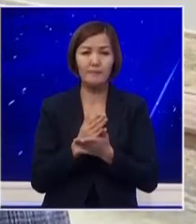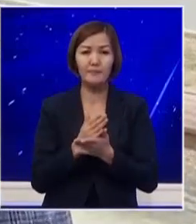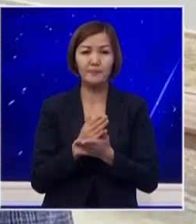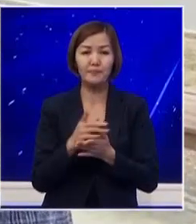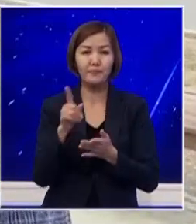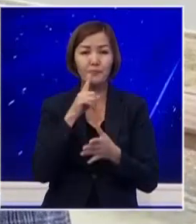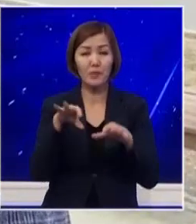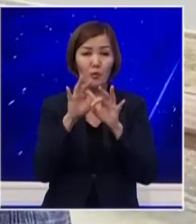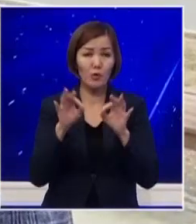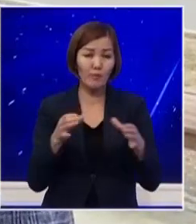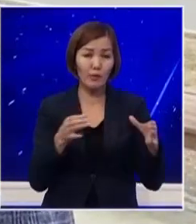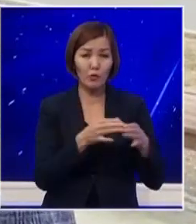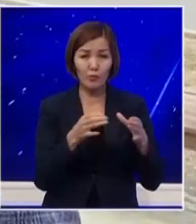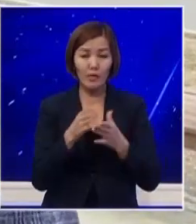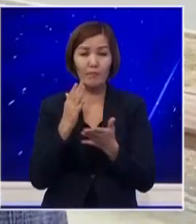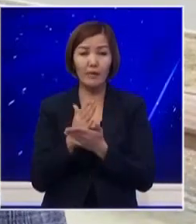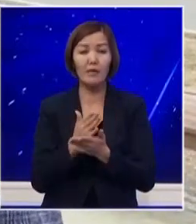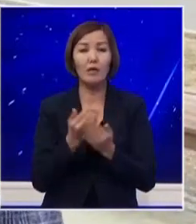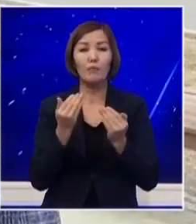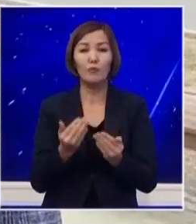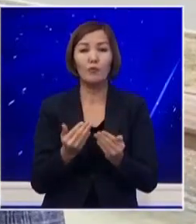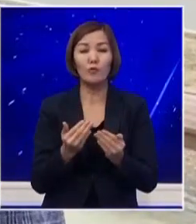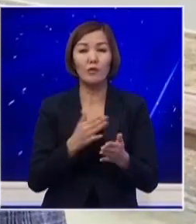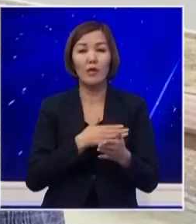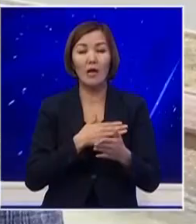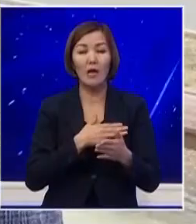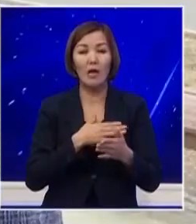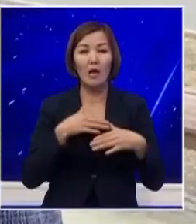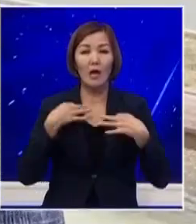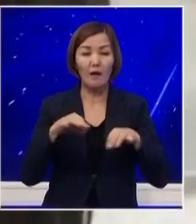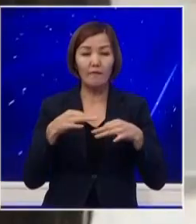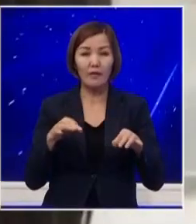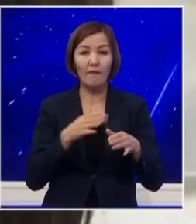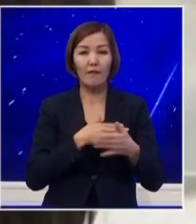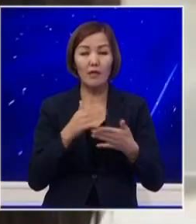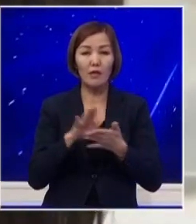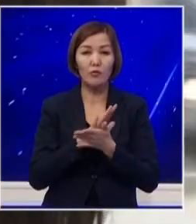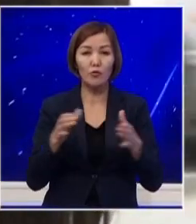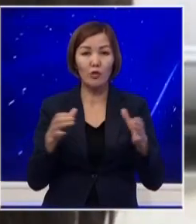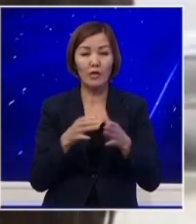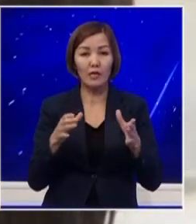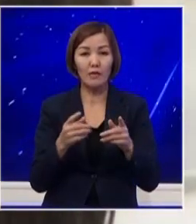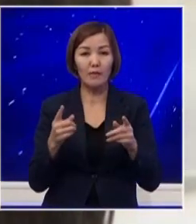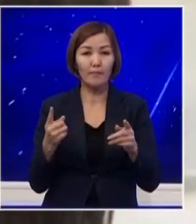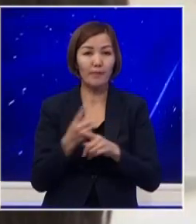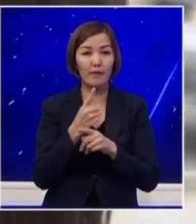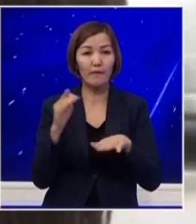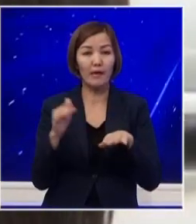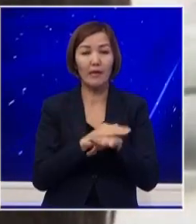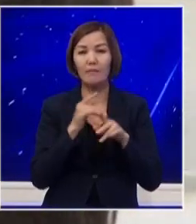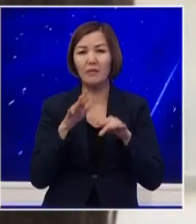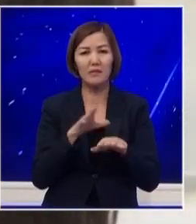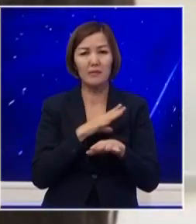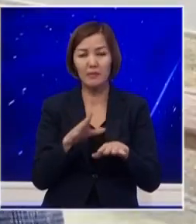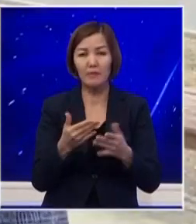жас өнерпашылардың клубтары болған. Енді бүгінгі міне кезек автоволонтерларымызға келіп отыр. Жалпы бұл біздің алғашқы қайырымдылық ісіміз емес,